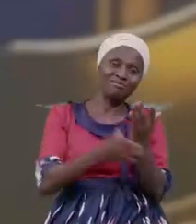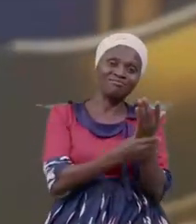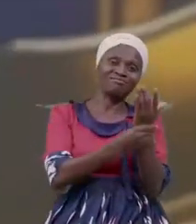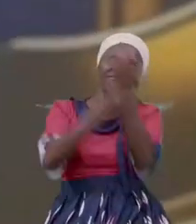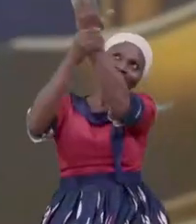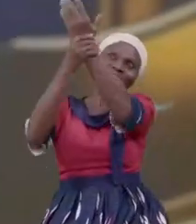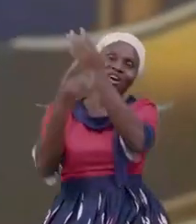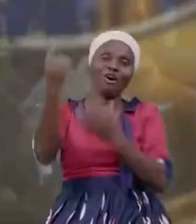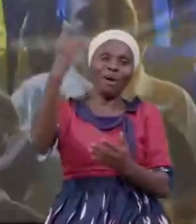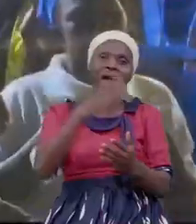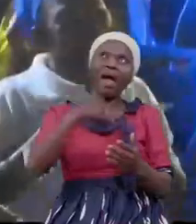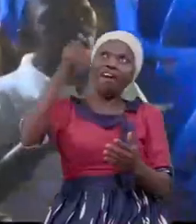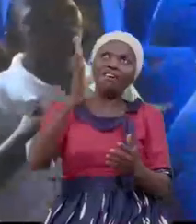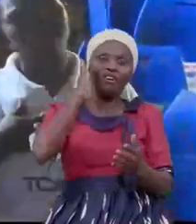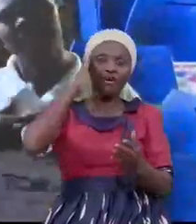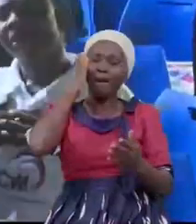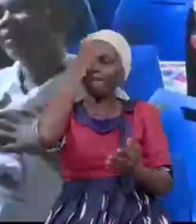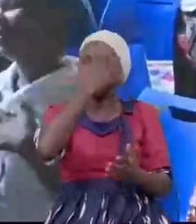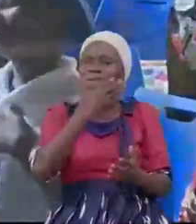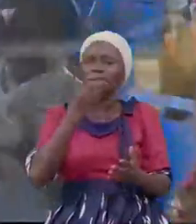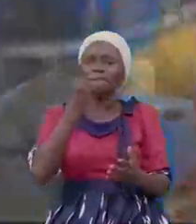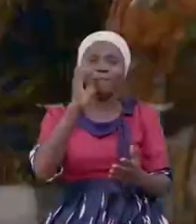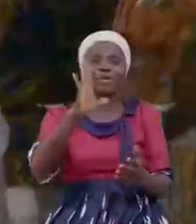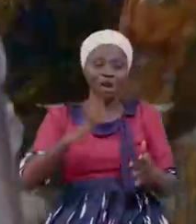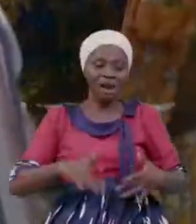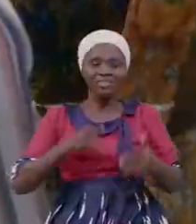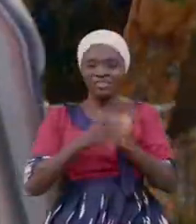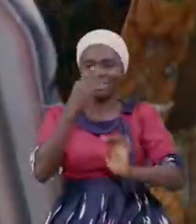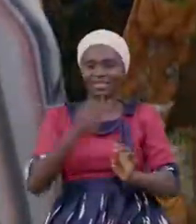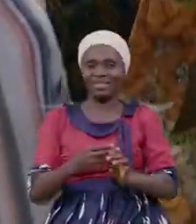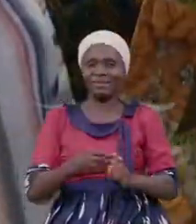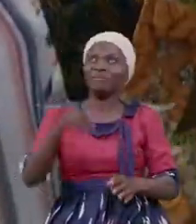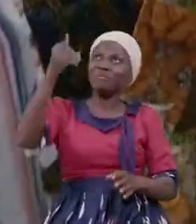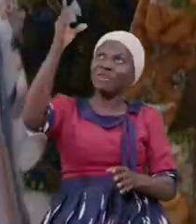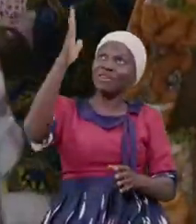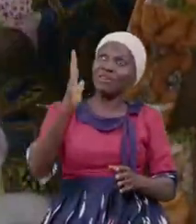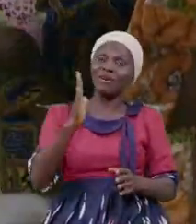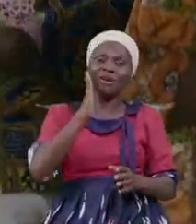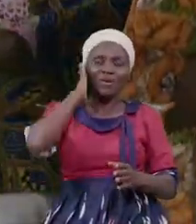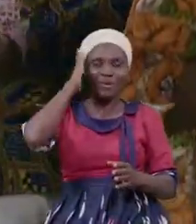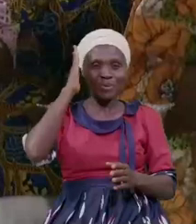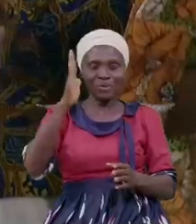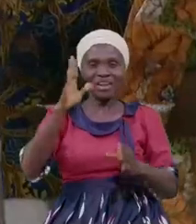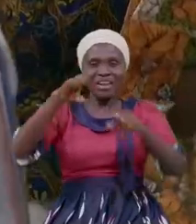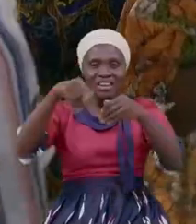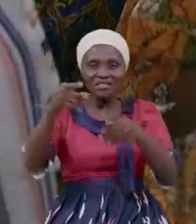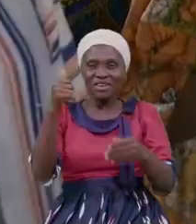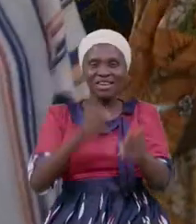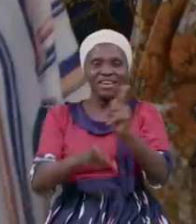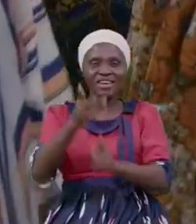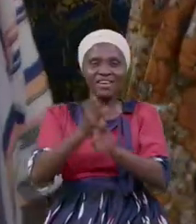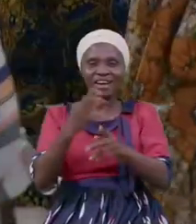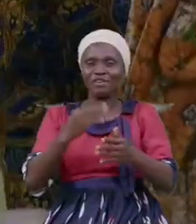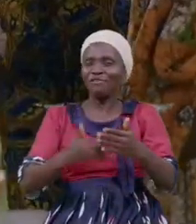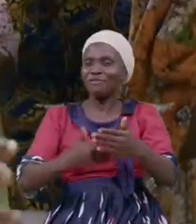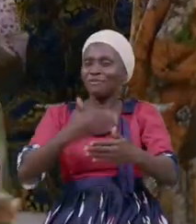le Seigneur va embellir votre vie le Seigneur vous accordera un type de progrès que vous